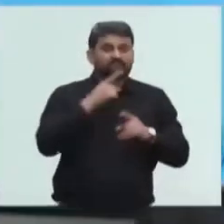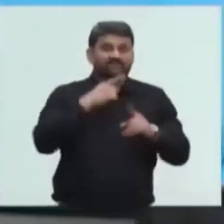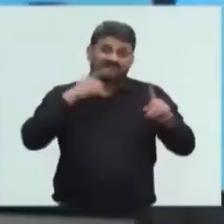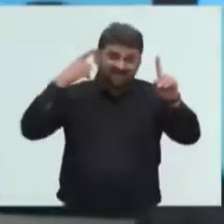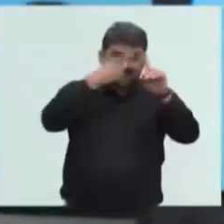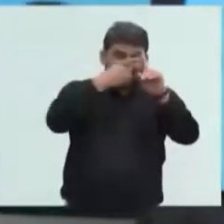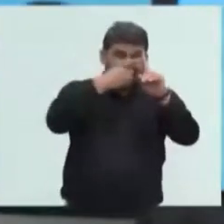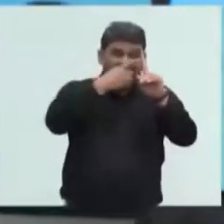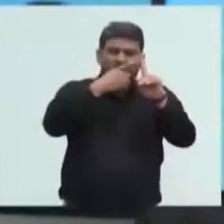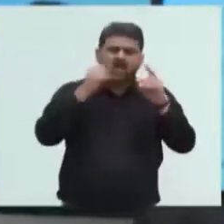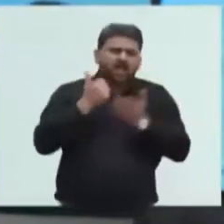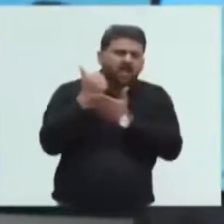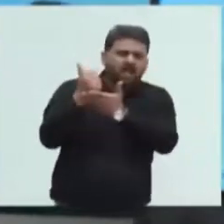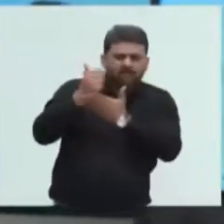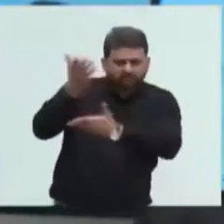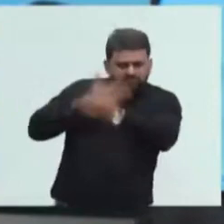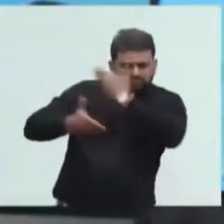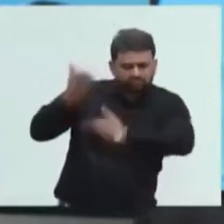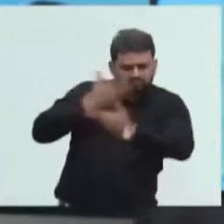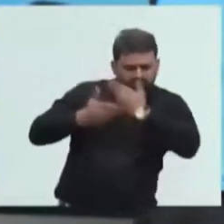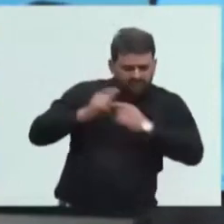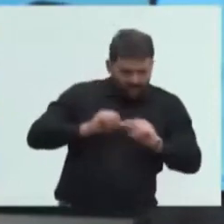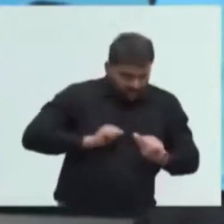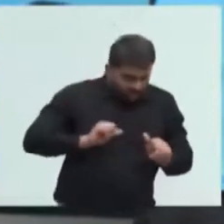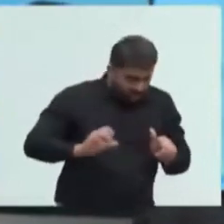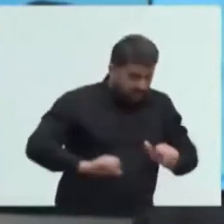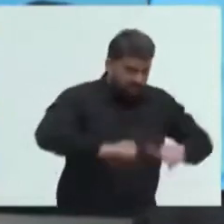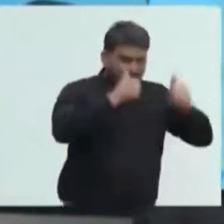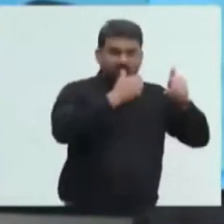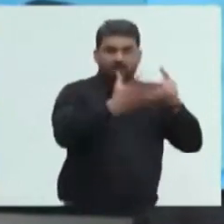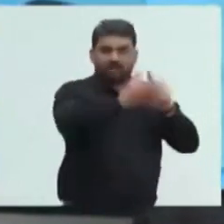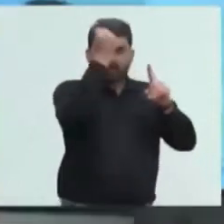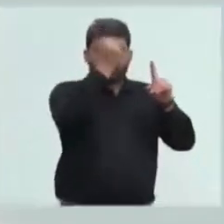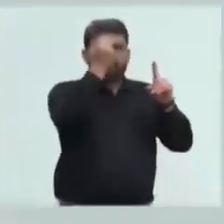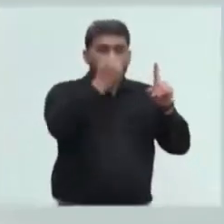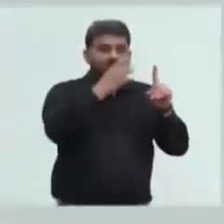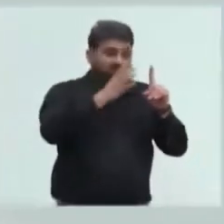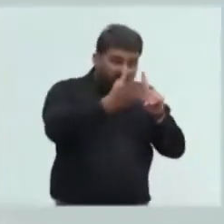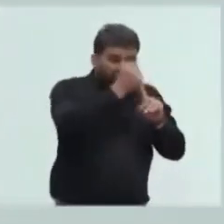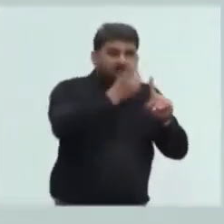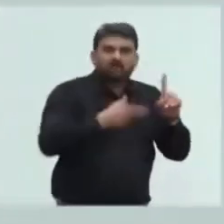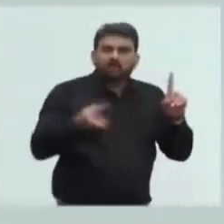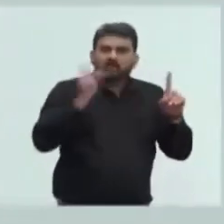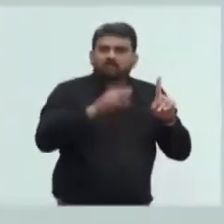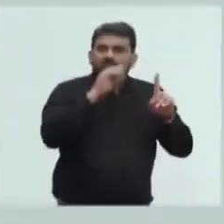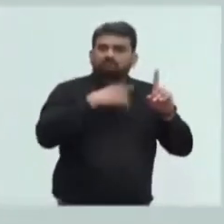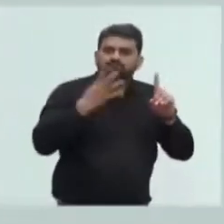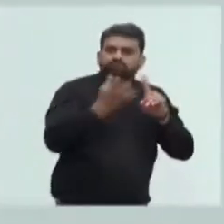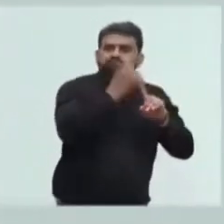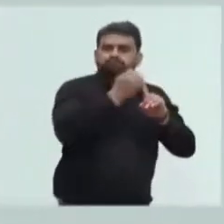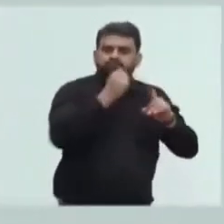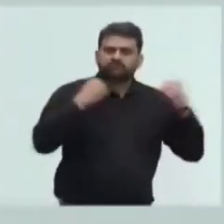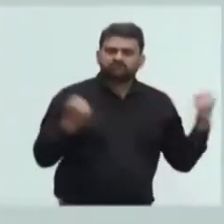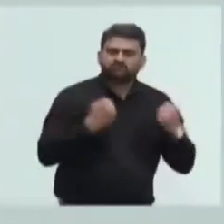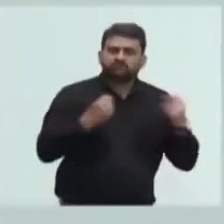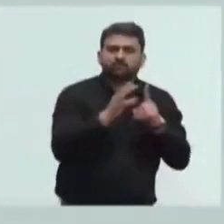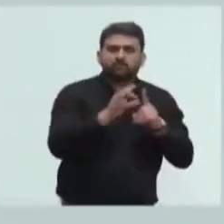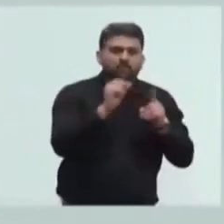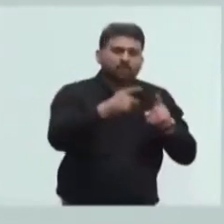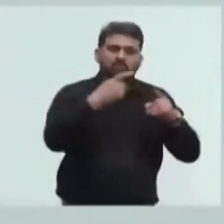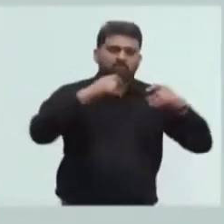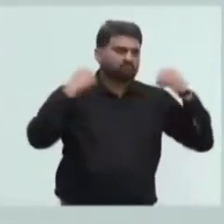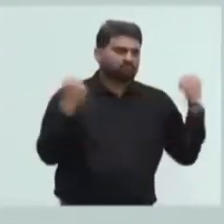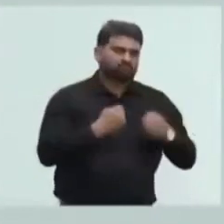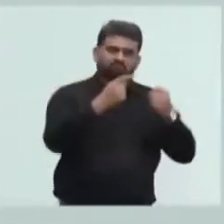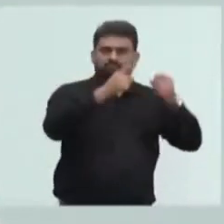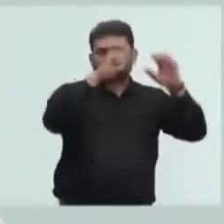आज बहुत लेट एक बात है पहुंचने के बाद टिके रहना यह मैं समझता हूं आपके गजब की ताकत है